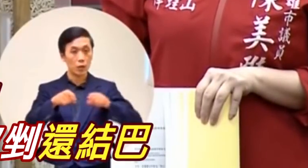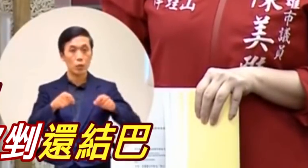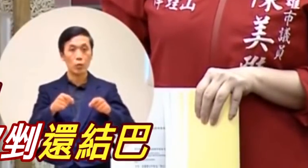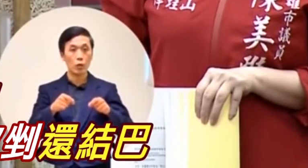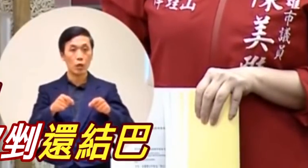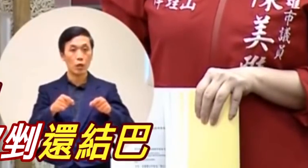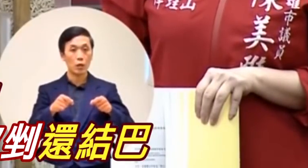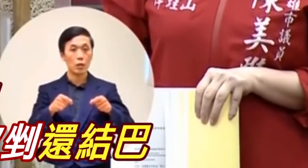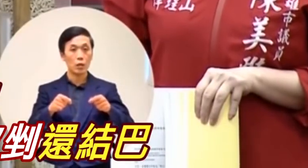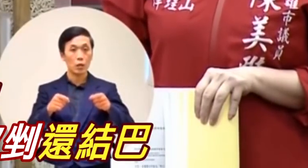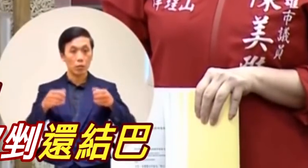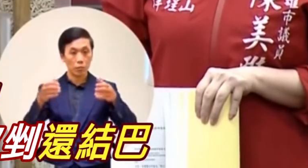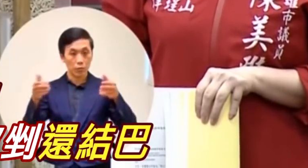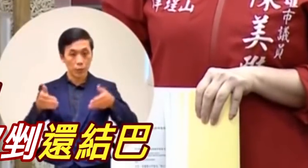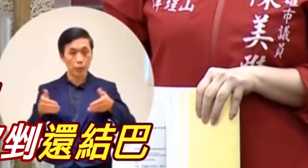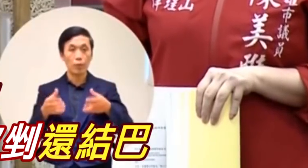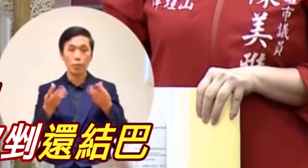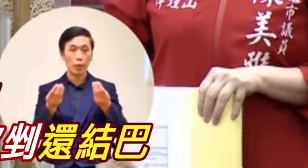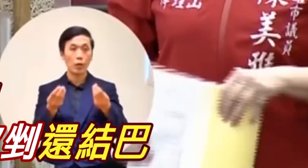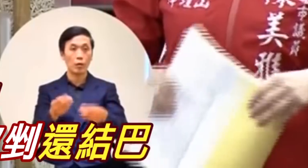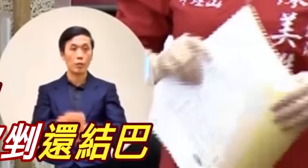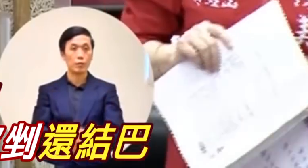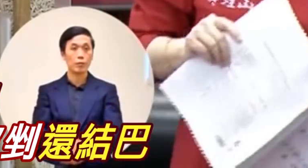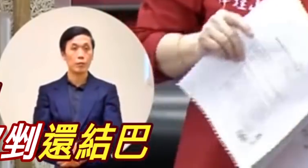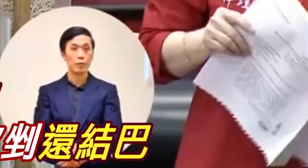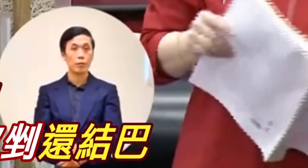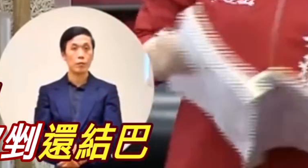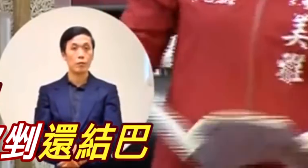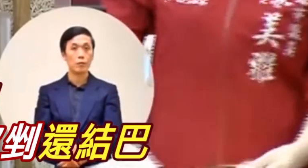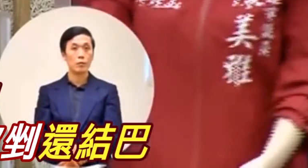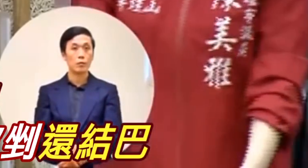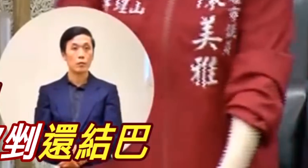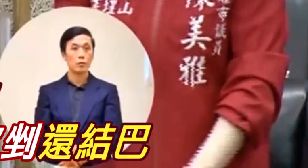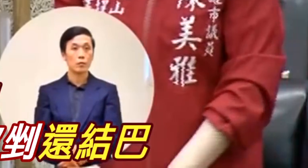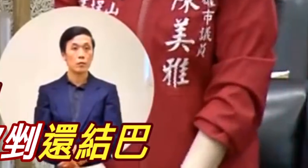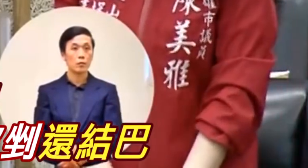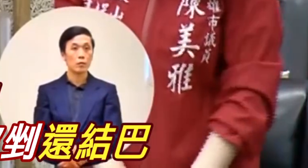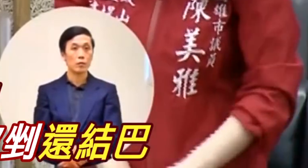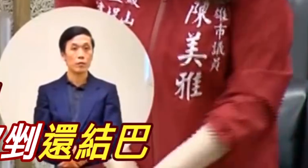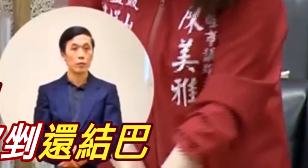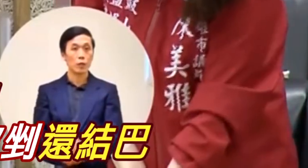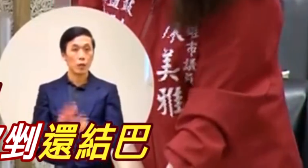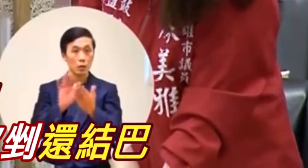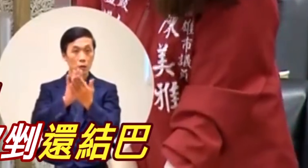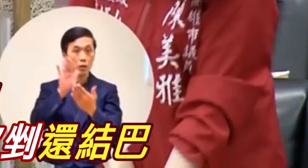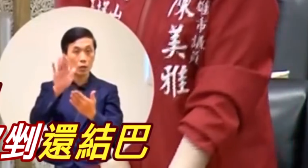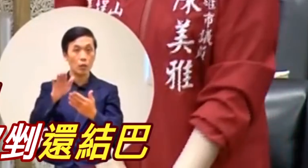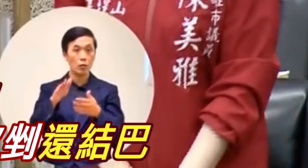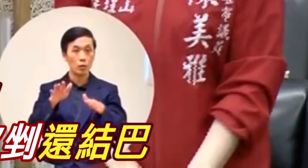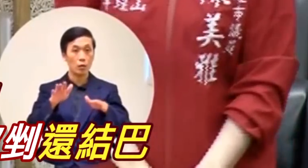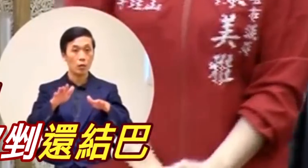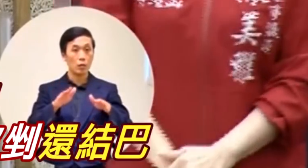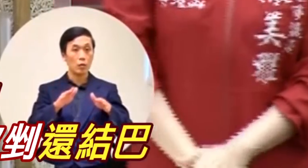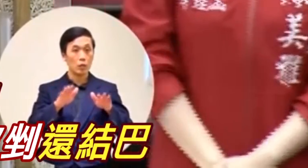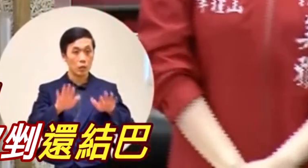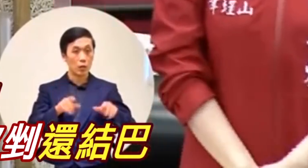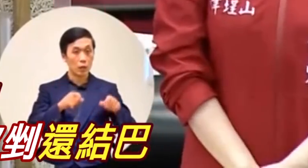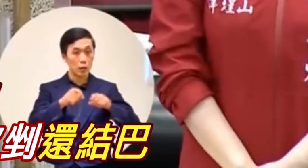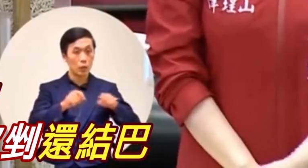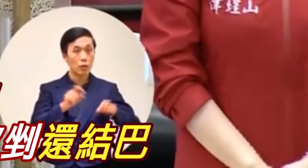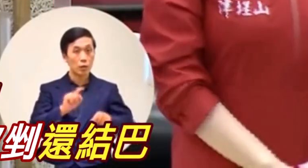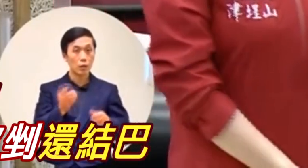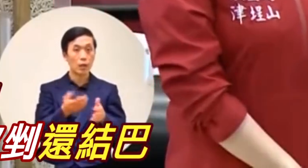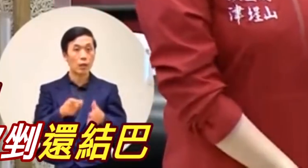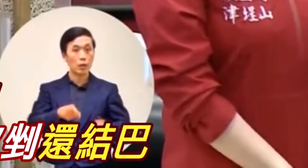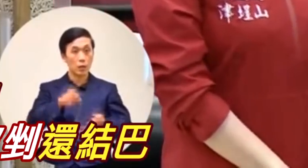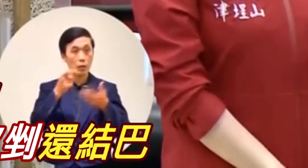建， 没有。 比来规划的啦。 比来尽做规划，拢是就是他都讲的，